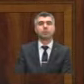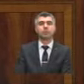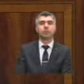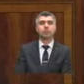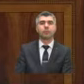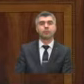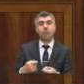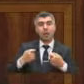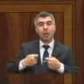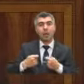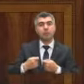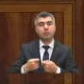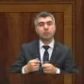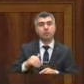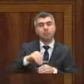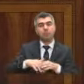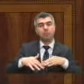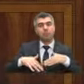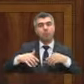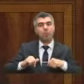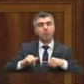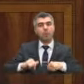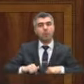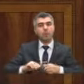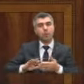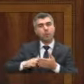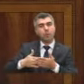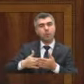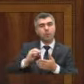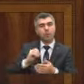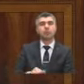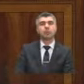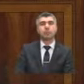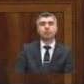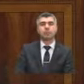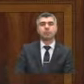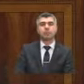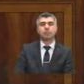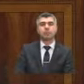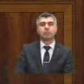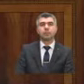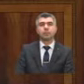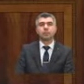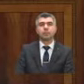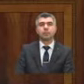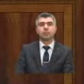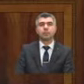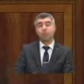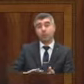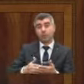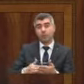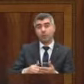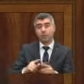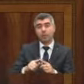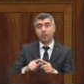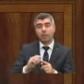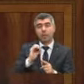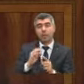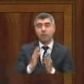سيد الرئيس، سادة الوزراء، سيدة والسادة النائبات والنواب المحترمون. فيما يتعلق بالتربية